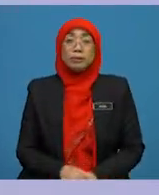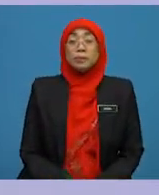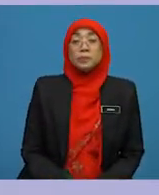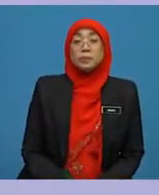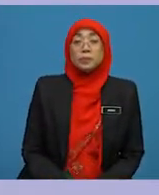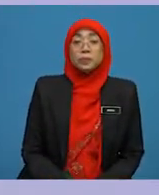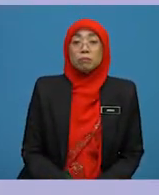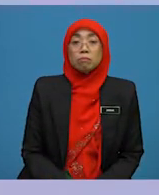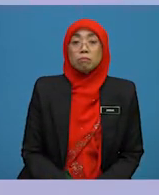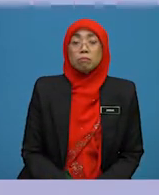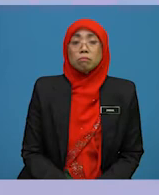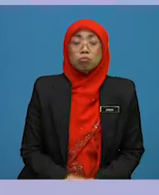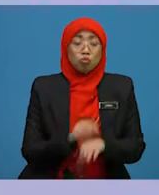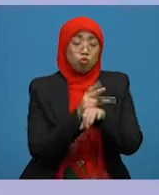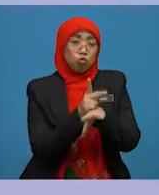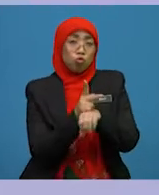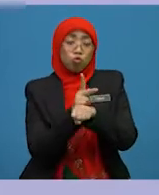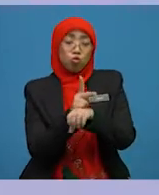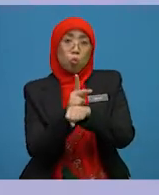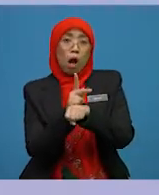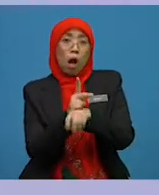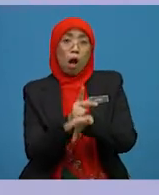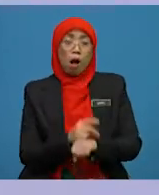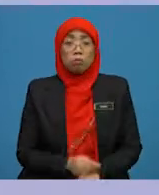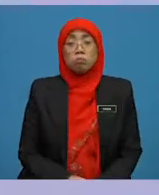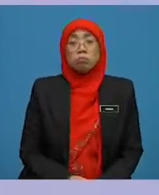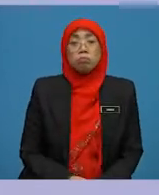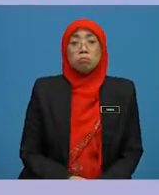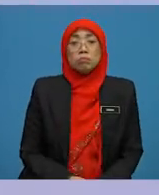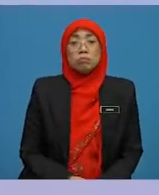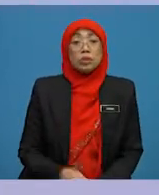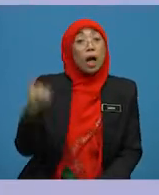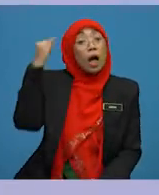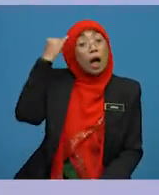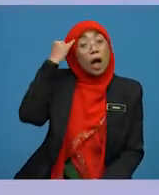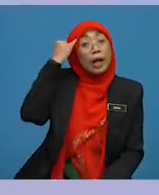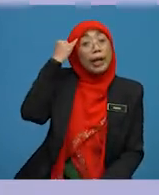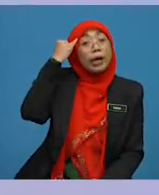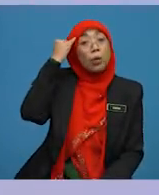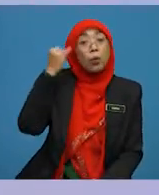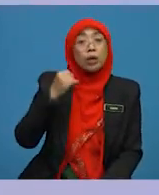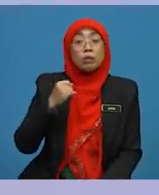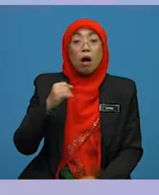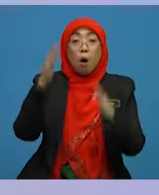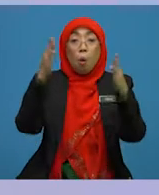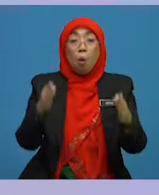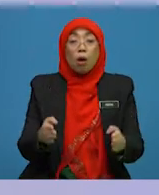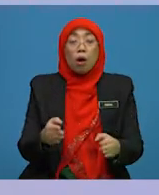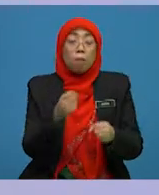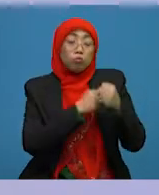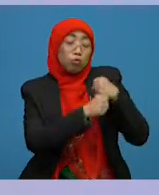Ikhwan merupakan seorang yang sangat bersopan santun dan menjadi kumbang yang diminati